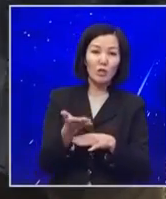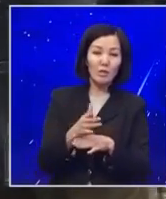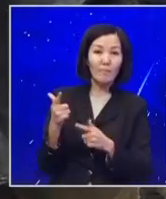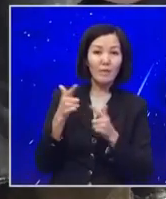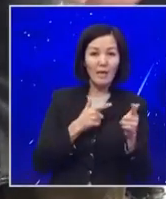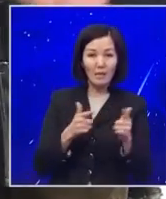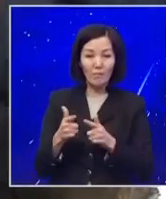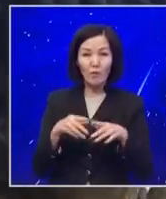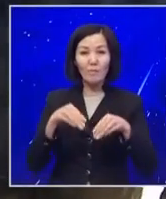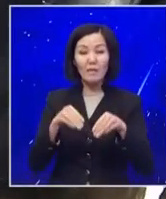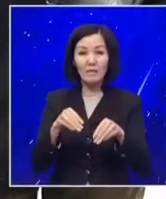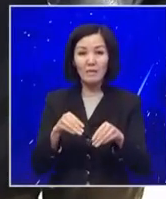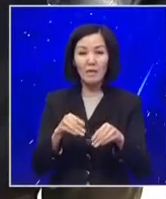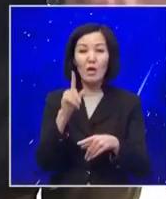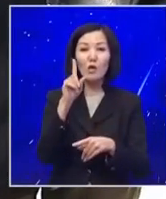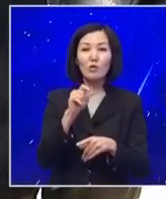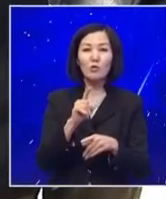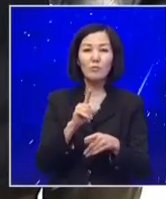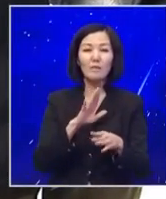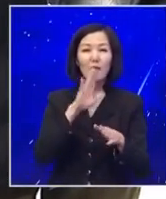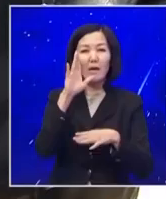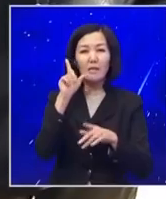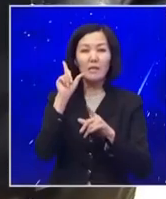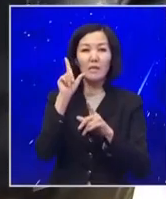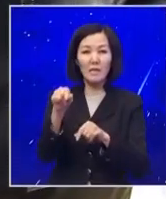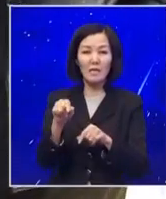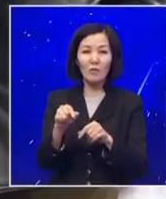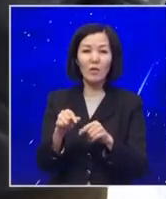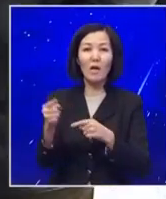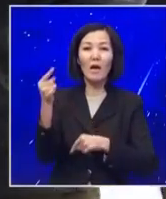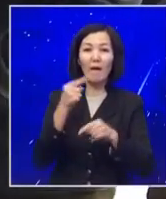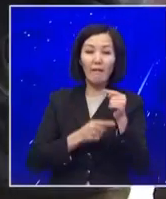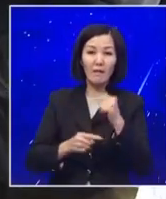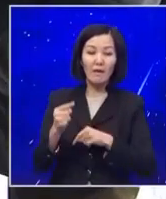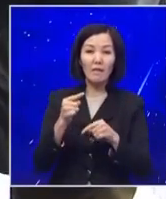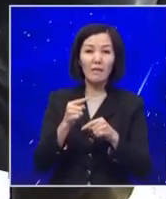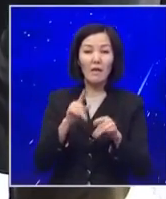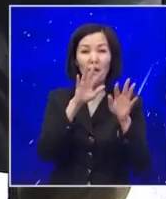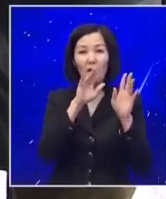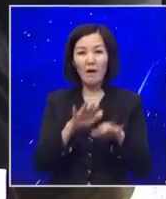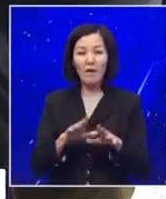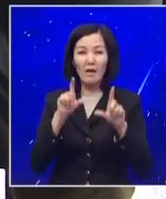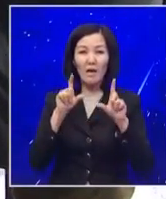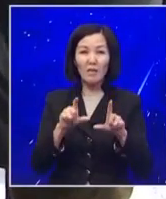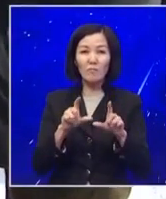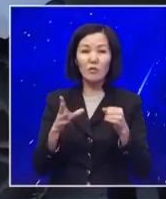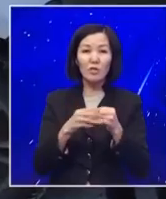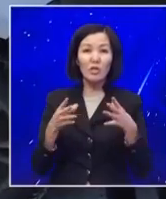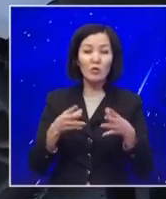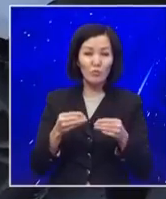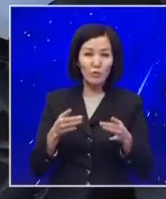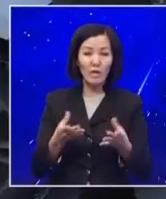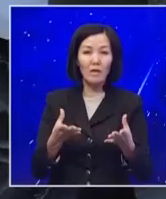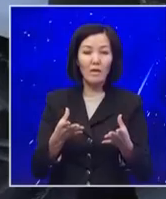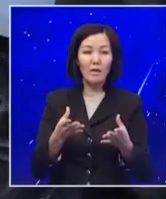былай кетеді таңертесін, 100 бас қайтқанын кешке қайтады. Тапталып кетеді ол, қандай қар қалың болса да. Қар қалың болғаннан жер жұмсақ. Мен мысалы